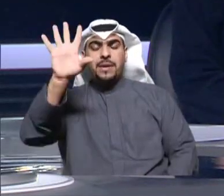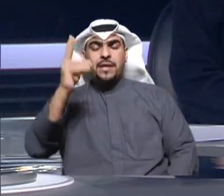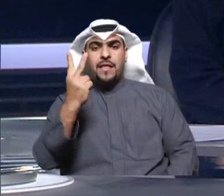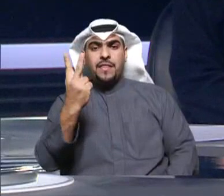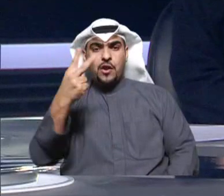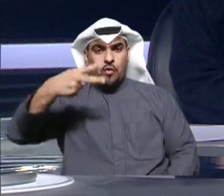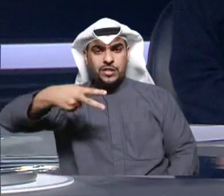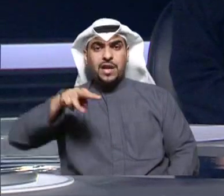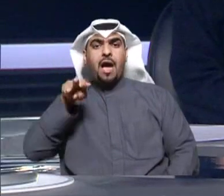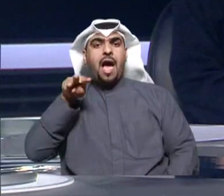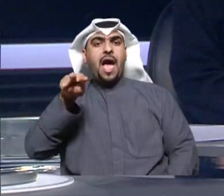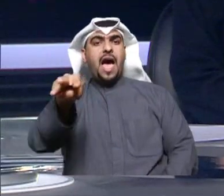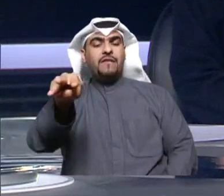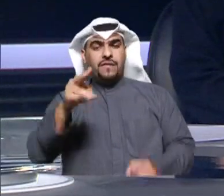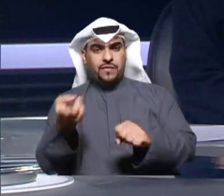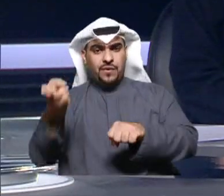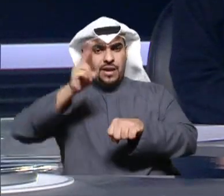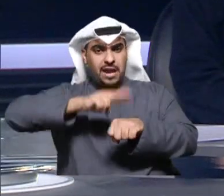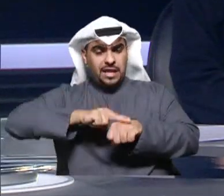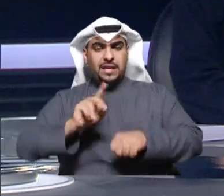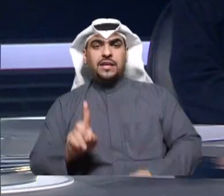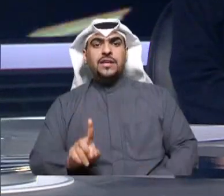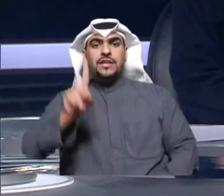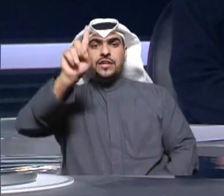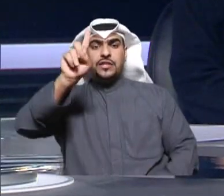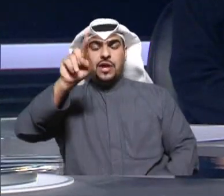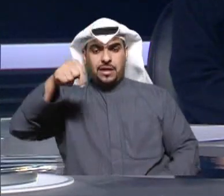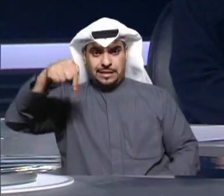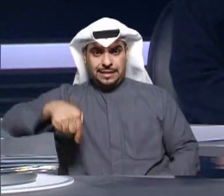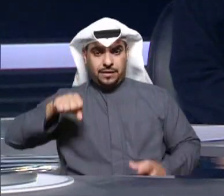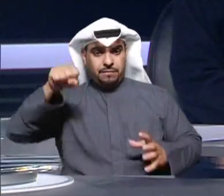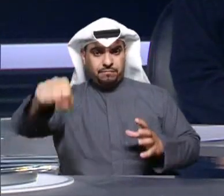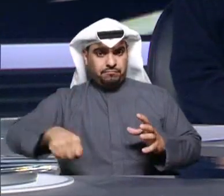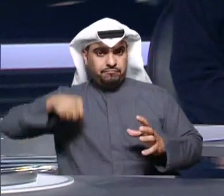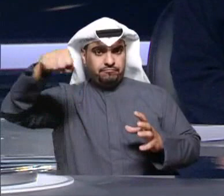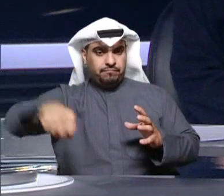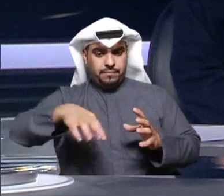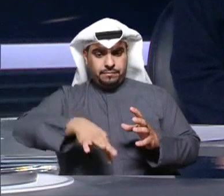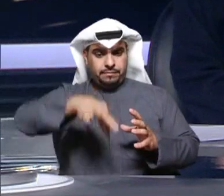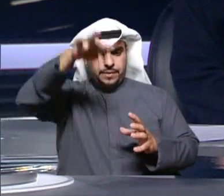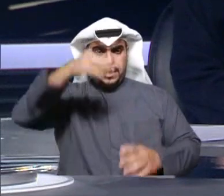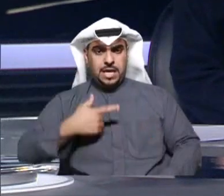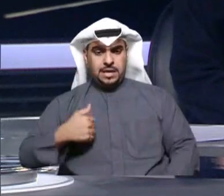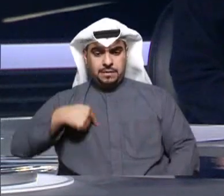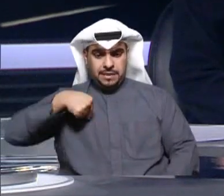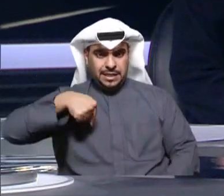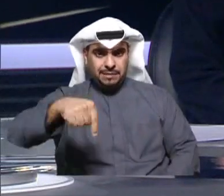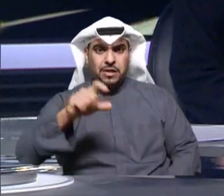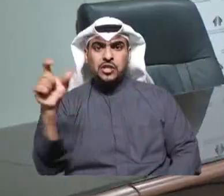12,912، مضيفا إلى أنها ستجري آخر قرعة لهذا المشروع في نهاية الشهر المقبل.